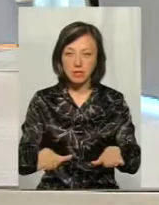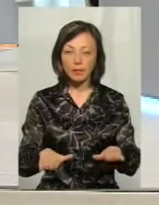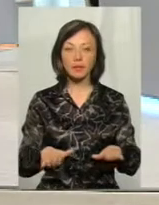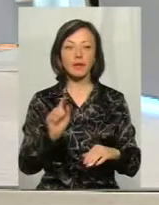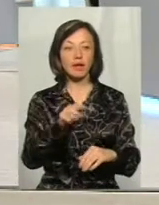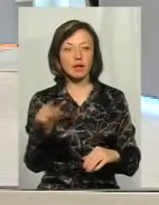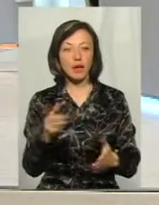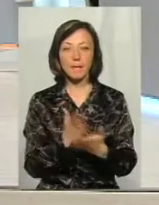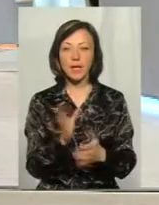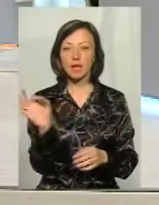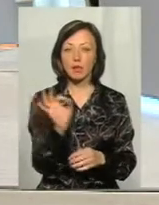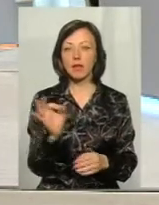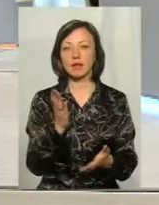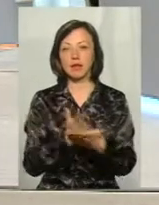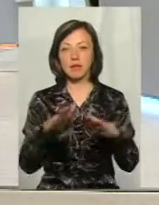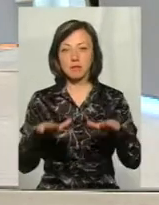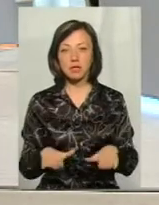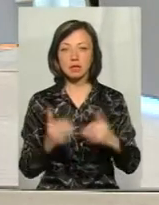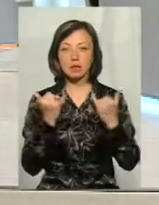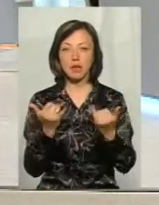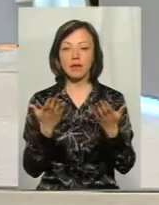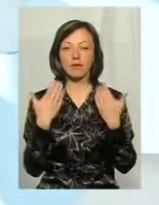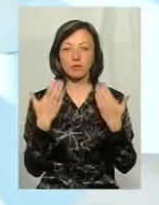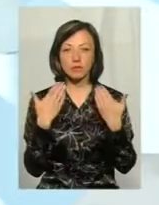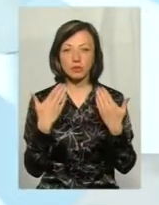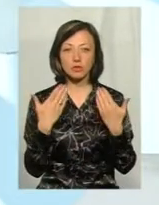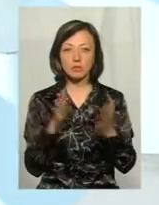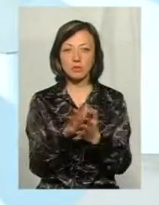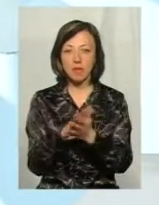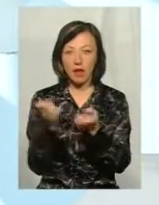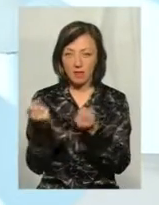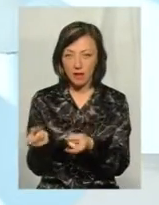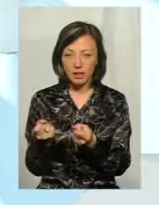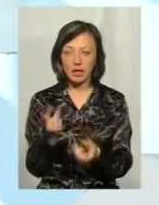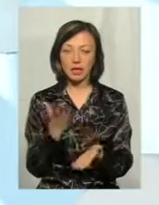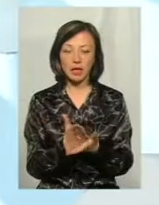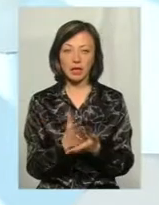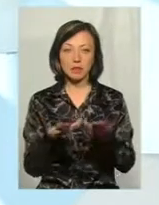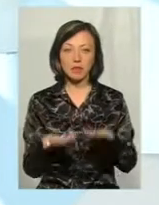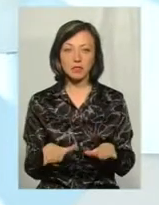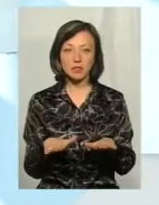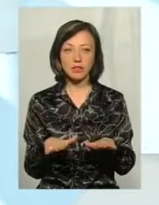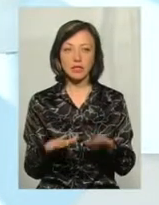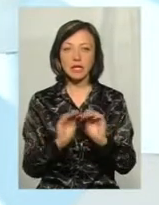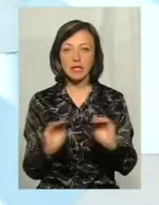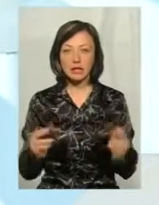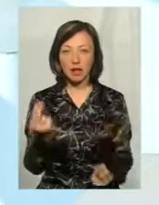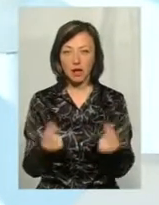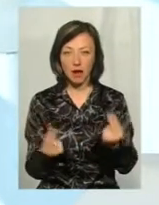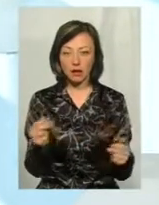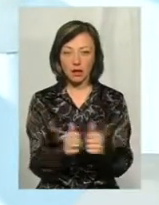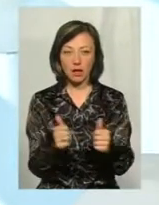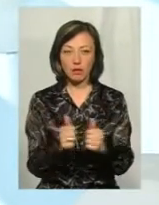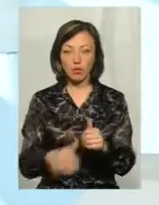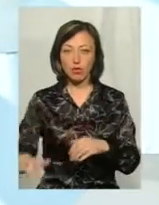Значить, там є і туалет, і є місце, значить, для того, щоб десь сміття, значить, викидати, є місце для того, щоб там діти гралися рядом, там